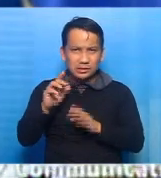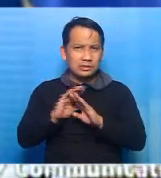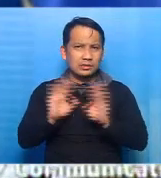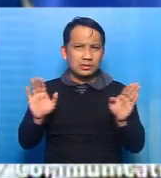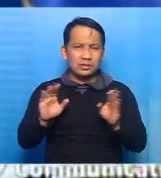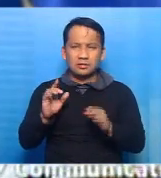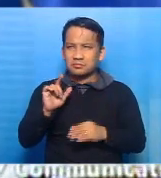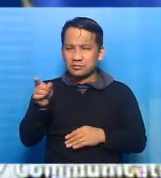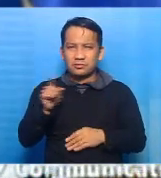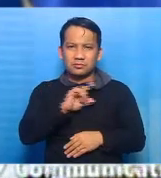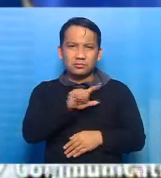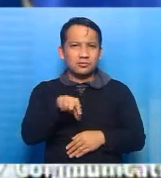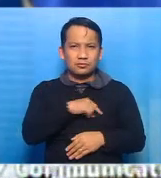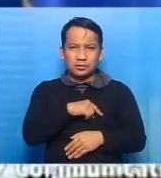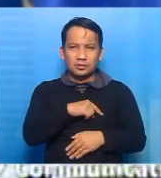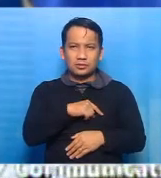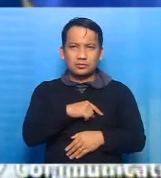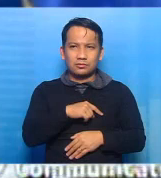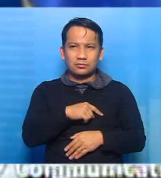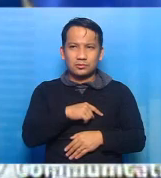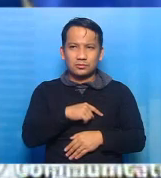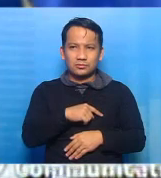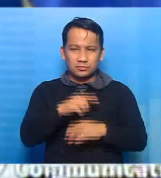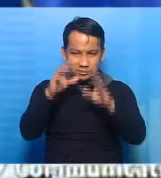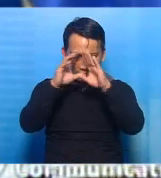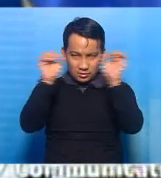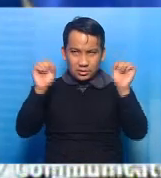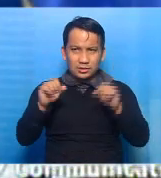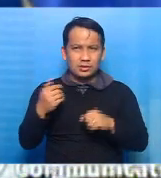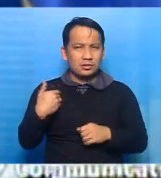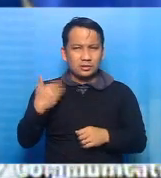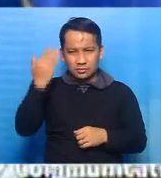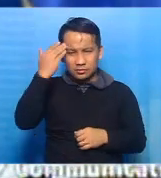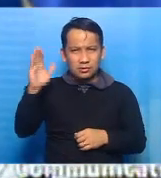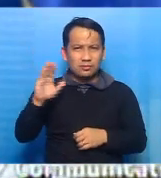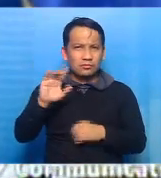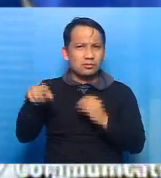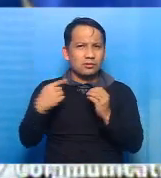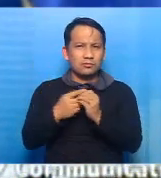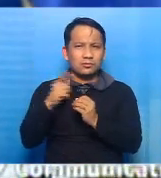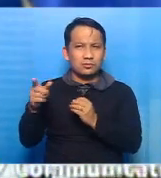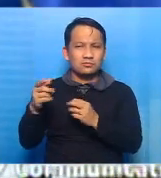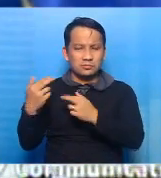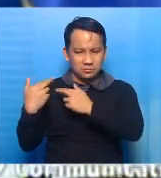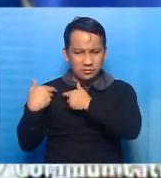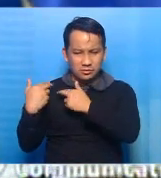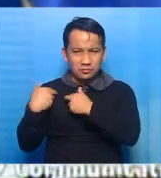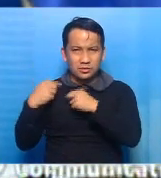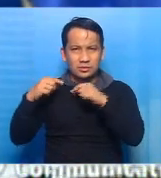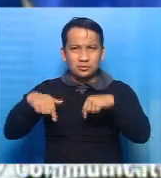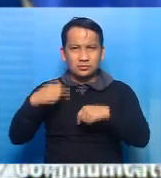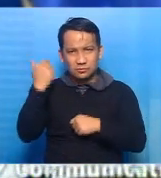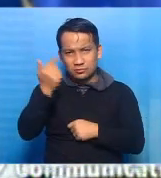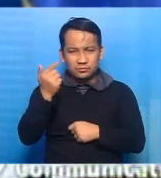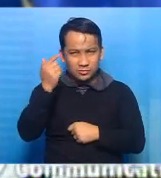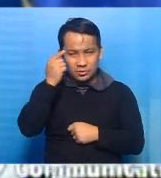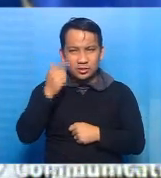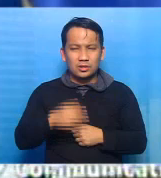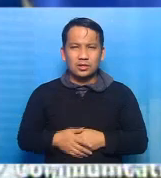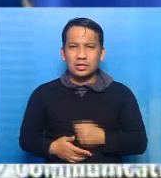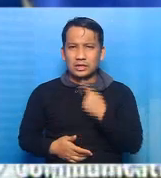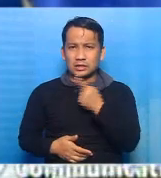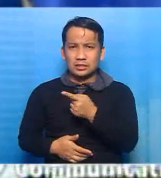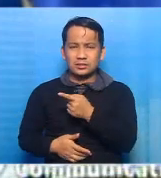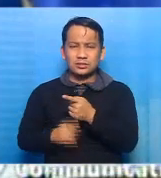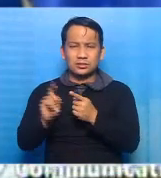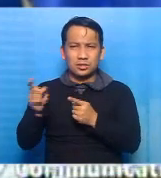really qualified to run for president. You do not know your role in this government. Iyan ang